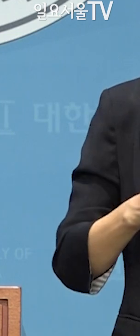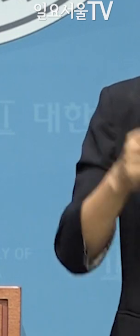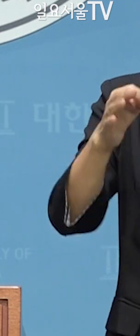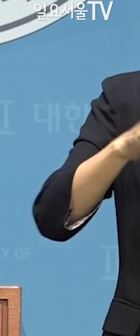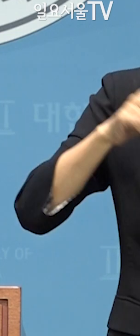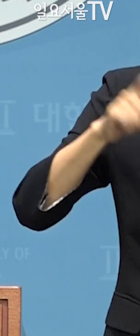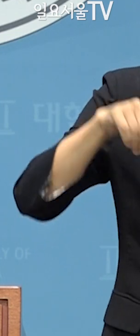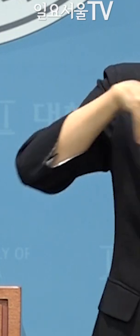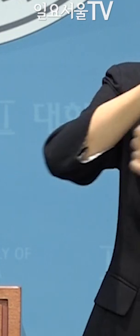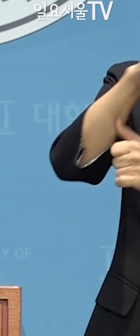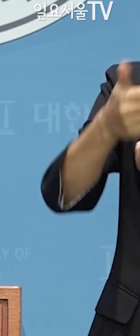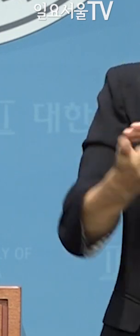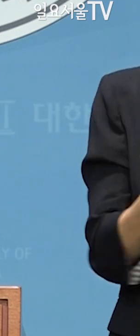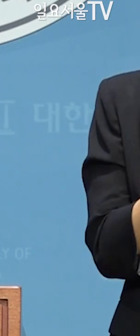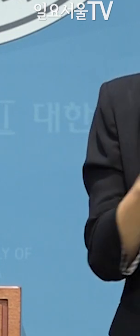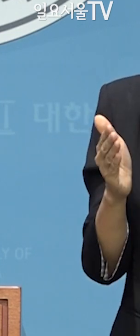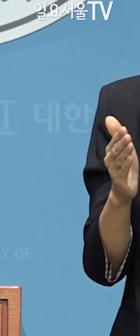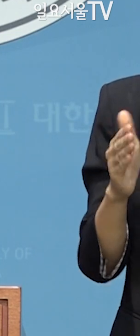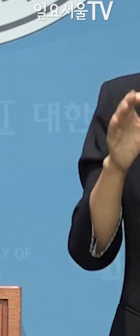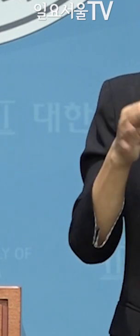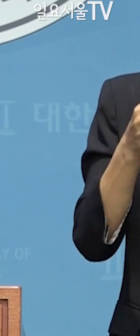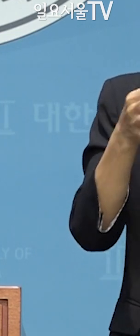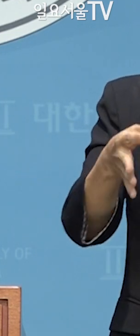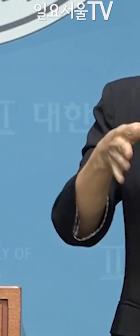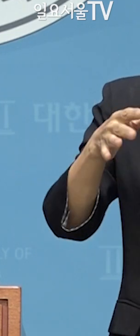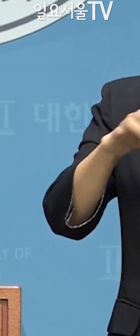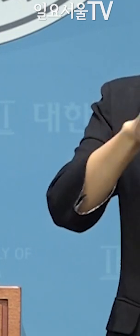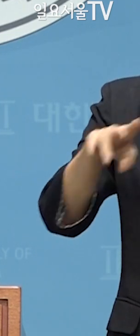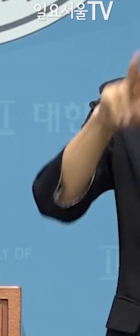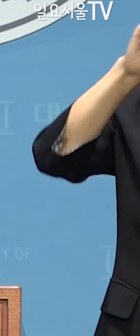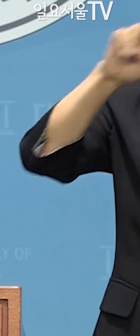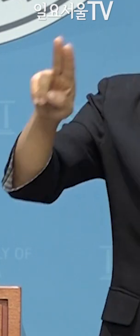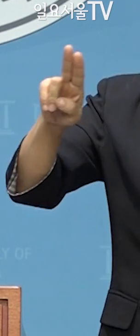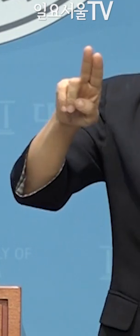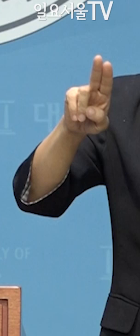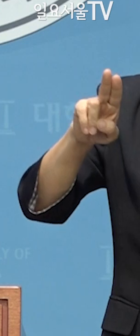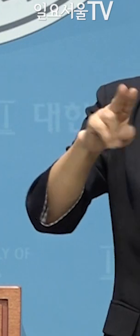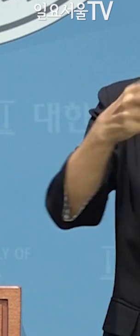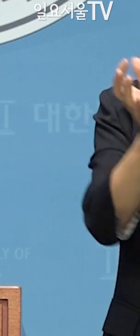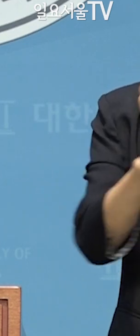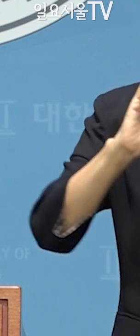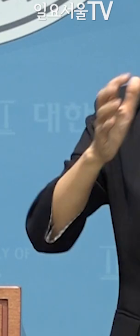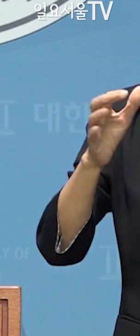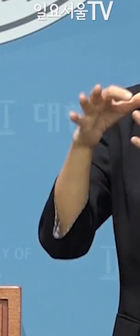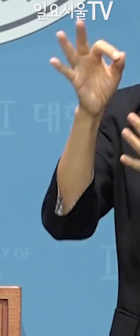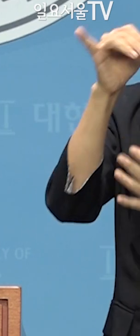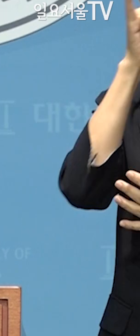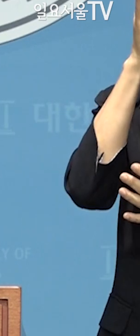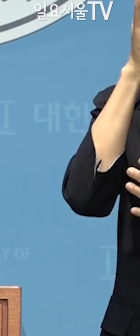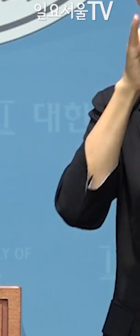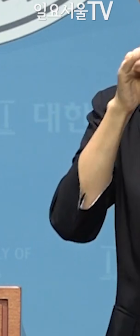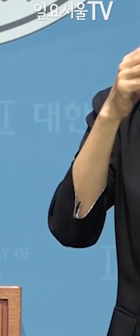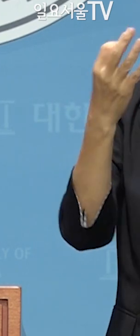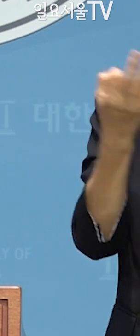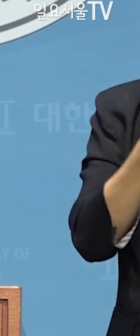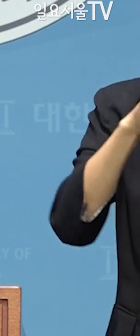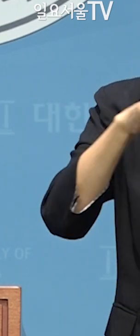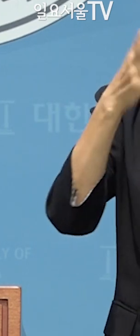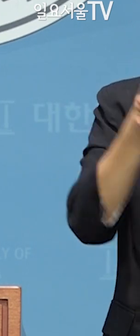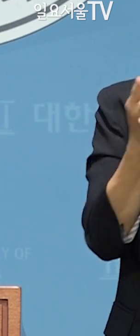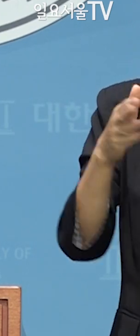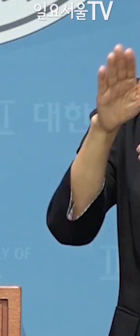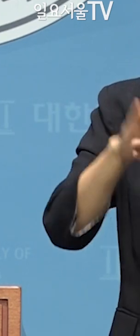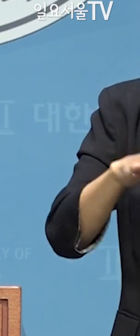비상상황에 대비해서 검세 폐지 방안을 담아서 당론으로 로 발휘한 소득세법 개정한